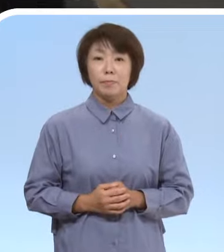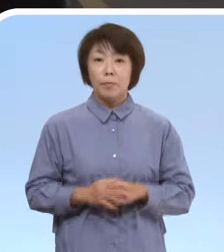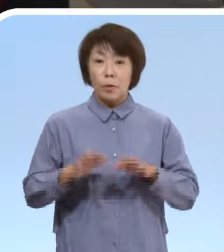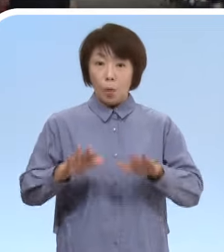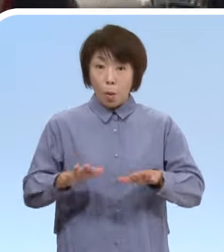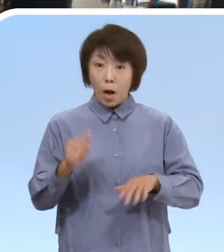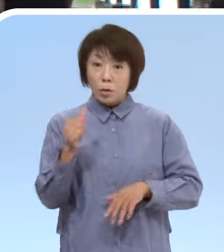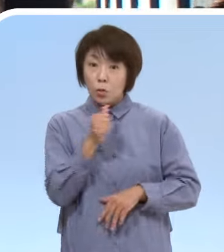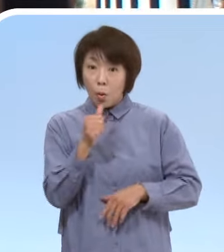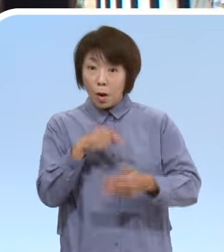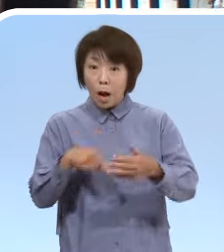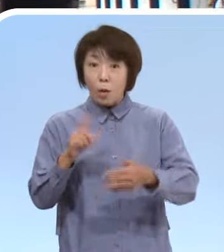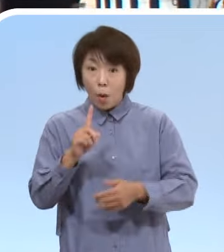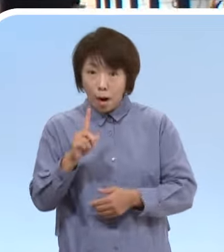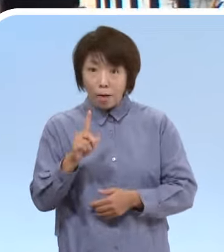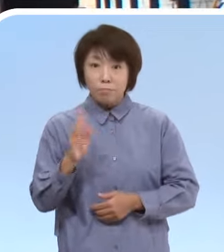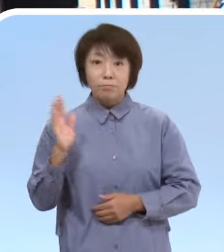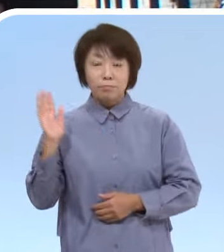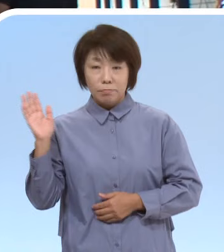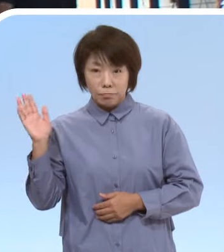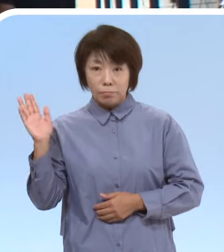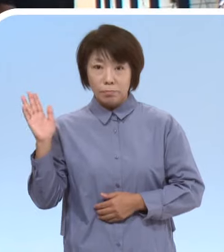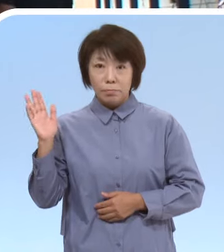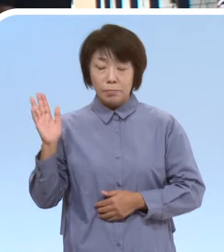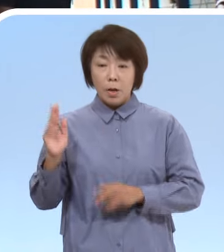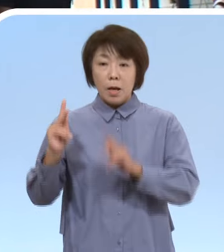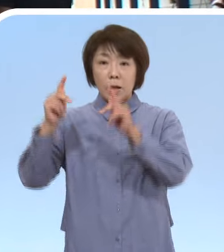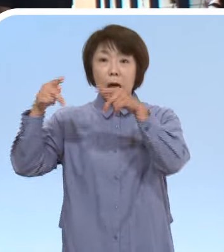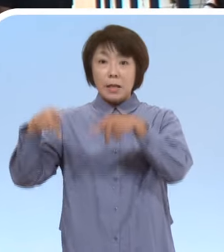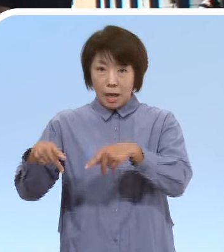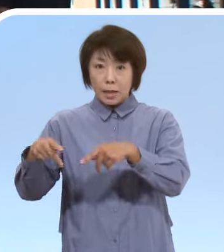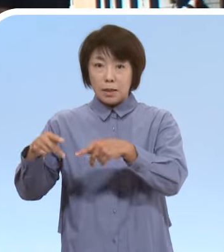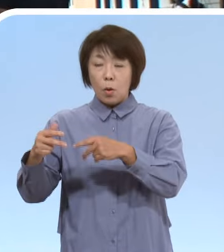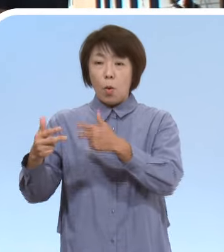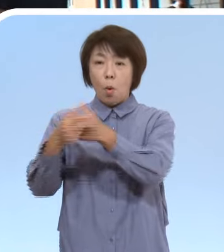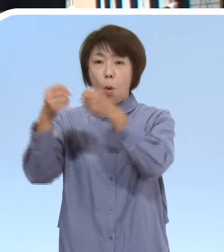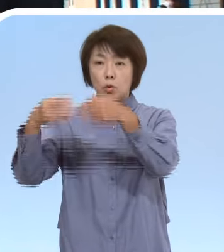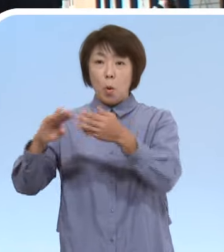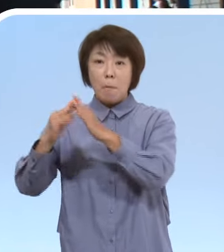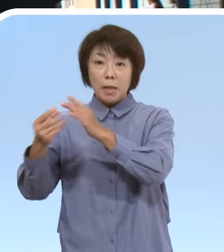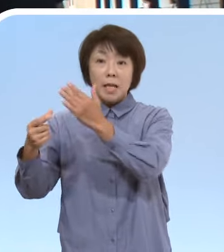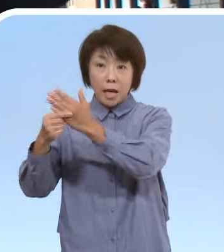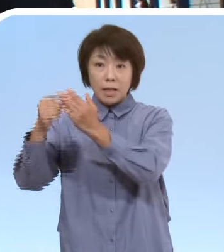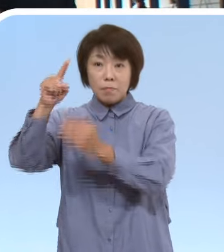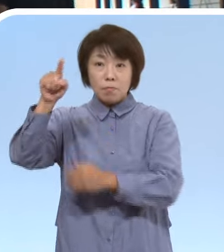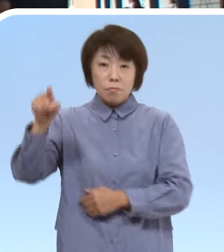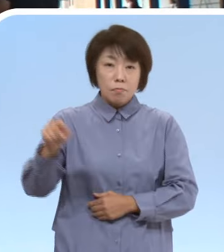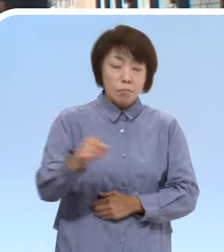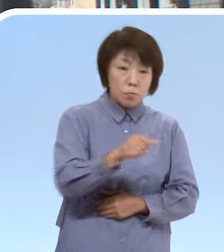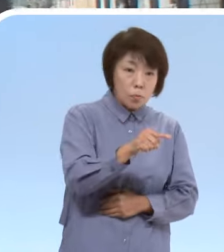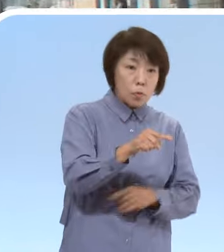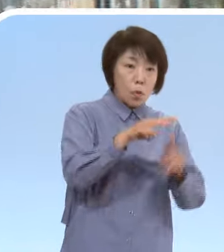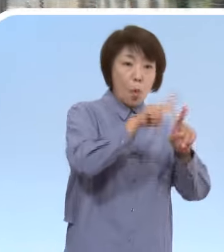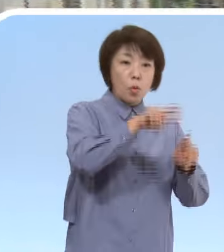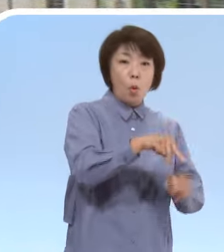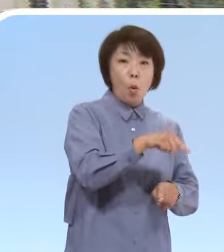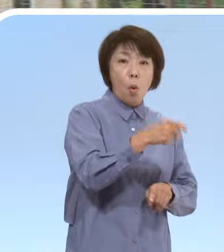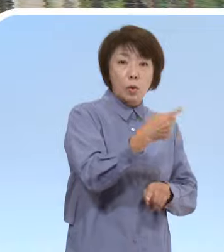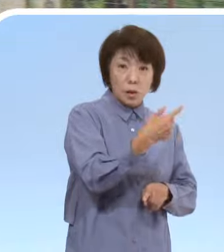今回ご紹介する北条鉄道は、西市の北条町駅と小野市の青駅を結